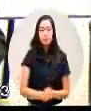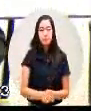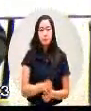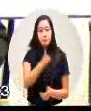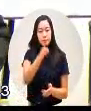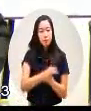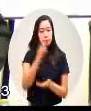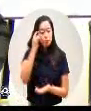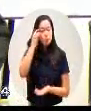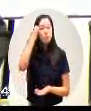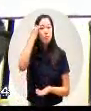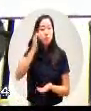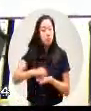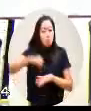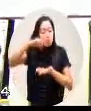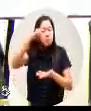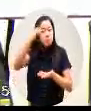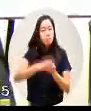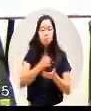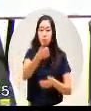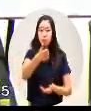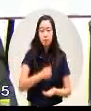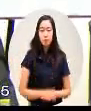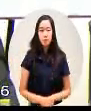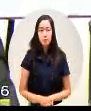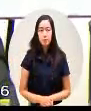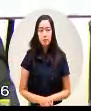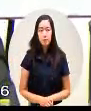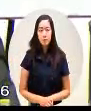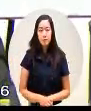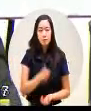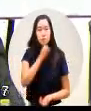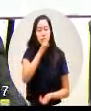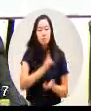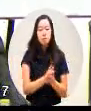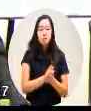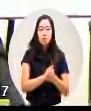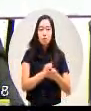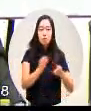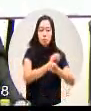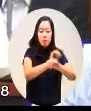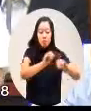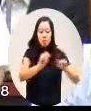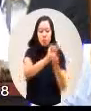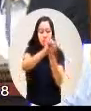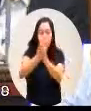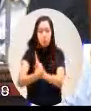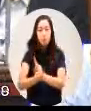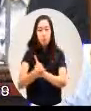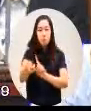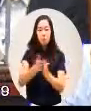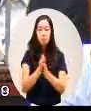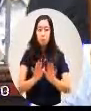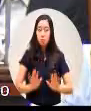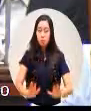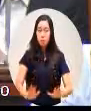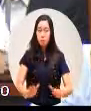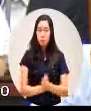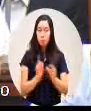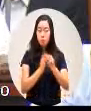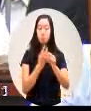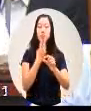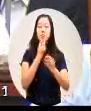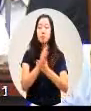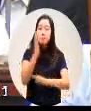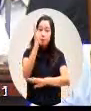见解是真好的见解吼。啊，这你这个拢是预算啊，拢是预算。目前地方政府有